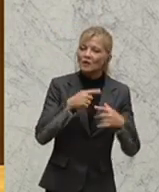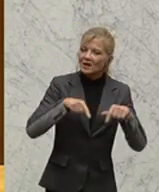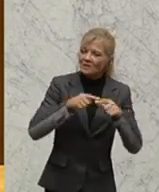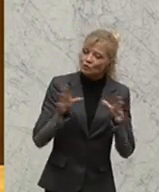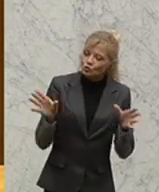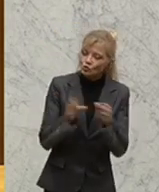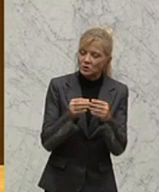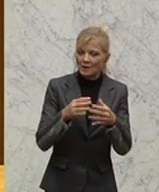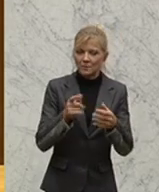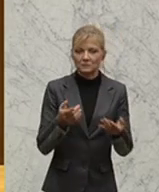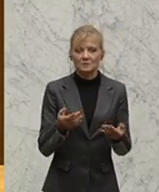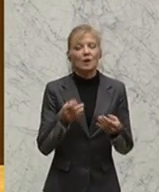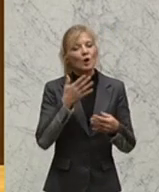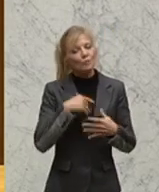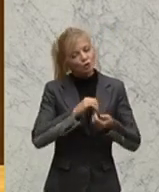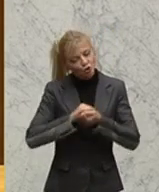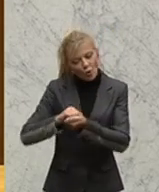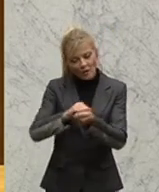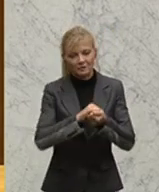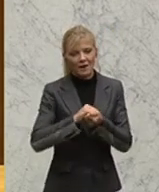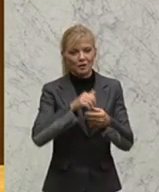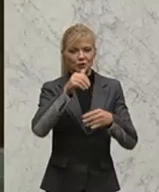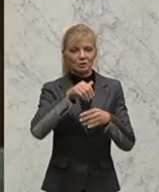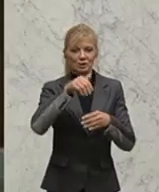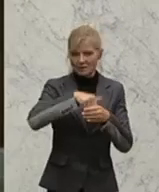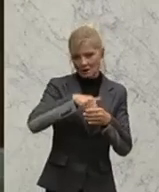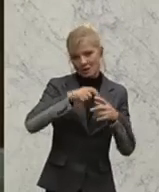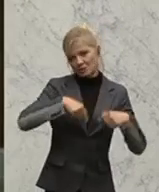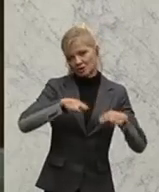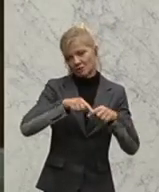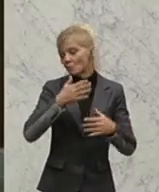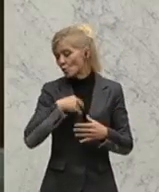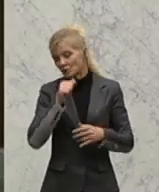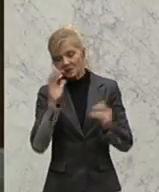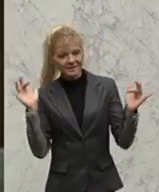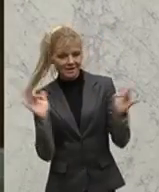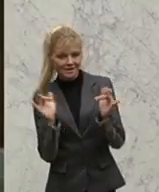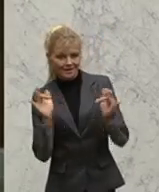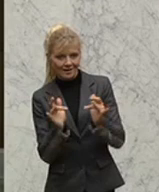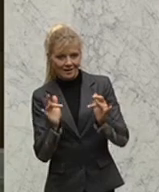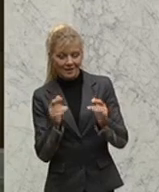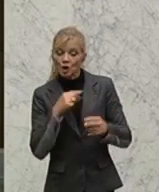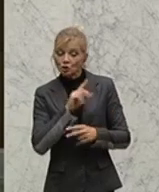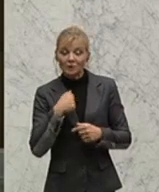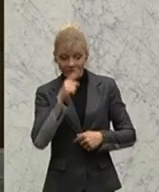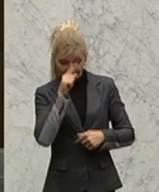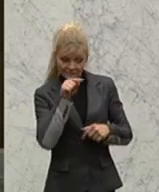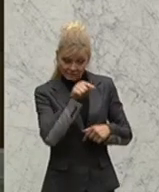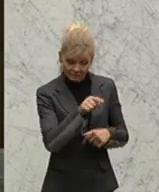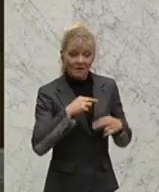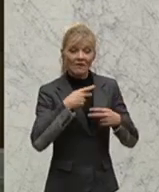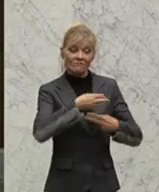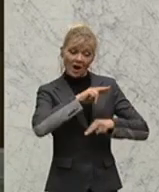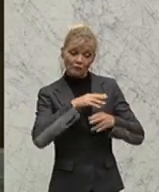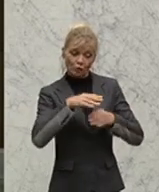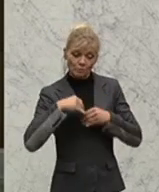eine solidarische Gesellschaft, wir wollen eine Gesellschaft, wo man gegeneinander oder gegenüber auch Verantwortung trägt, wo man vor allem